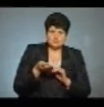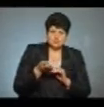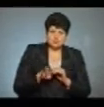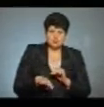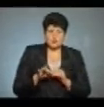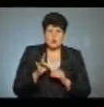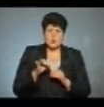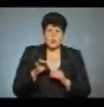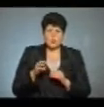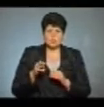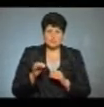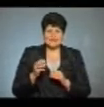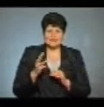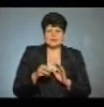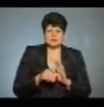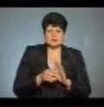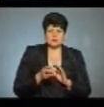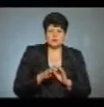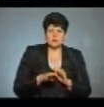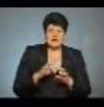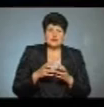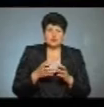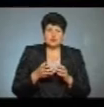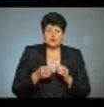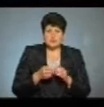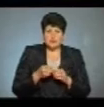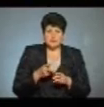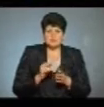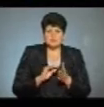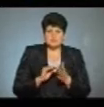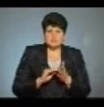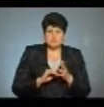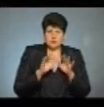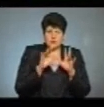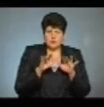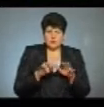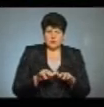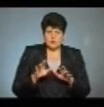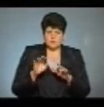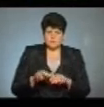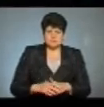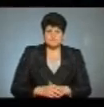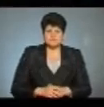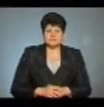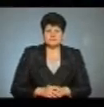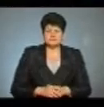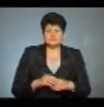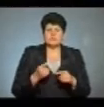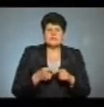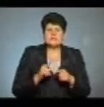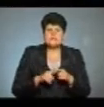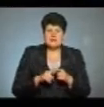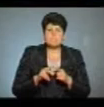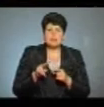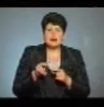на роторних – по 36 досліджень. Результати реакції відображаються на комп'ютерних графіках. Цей планшетний